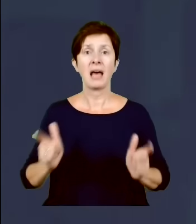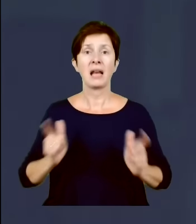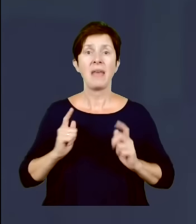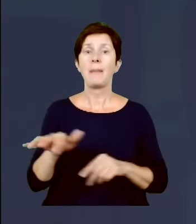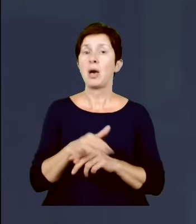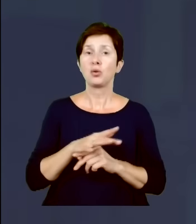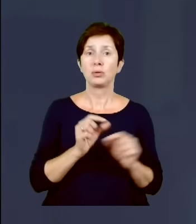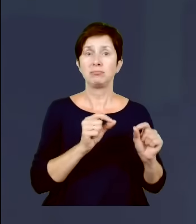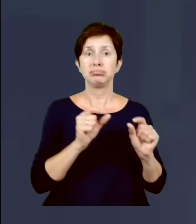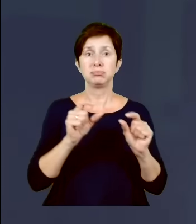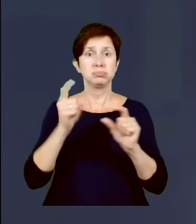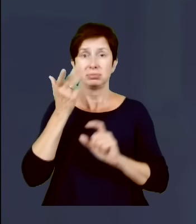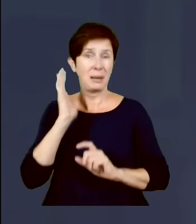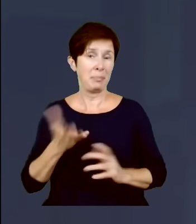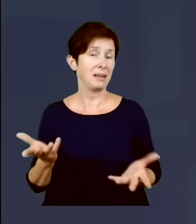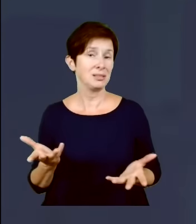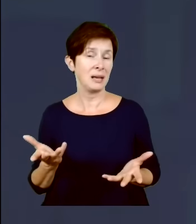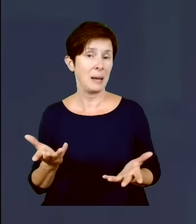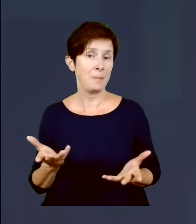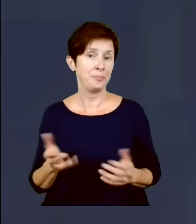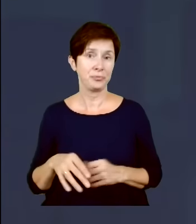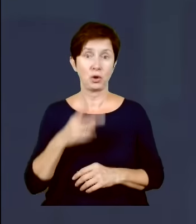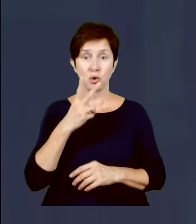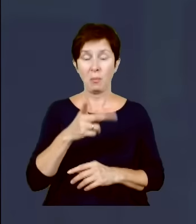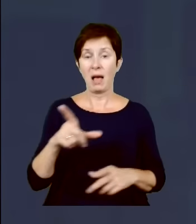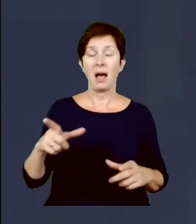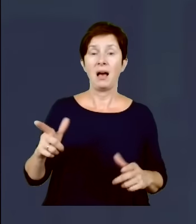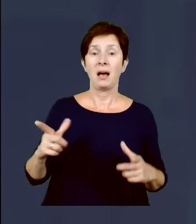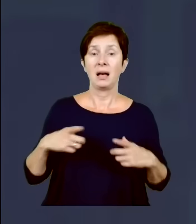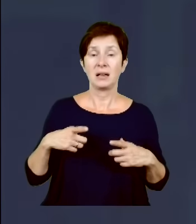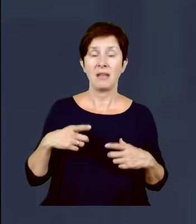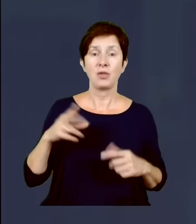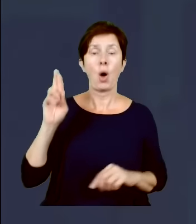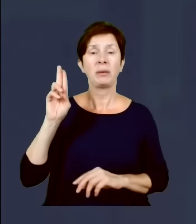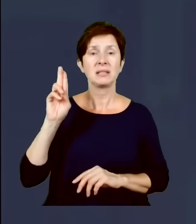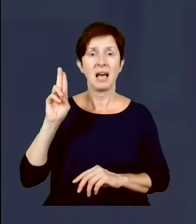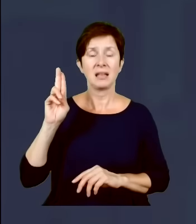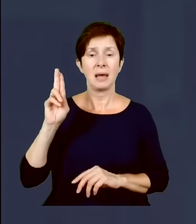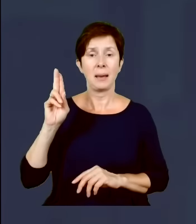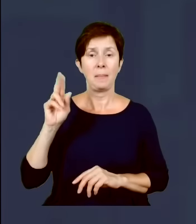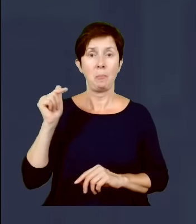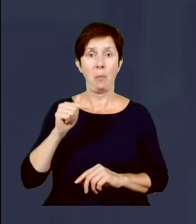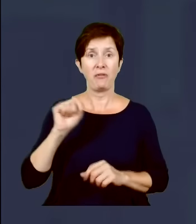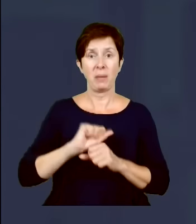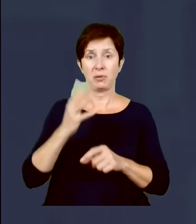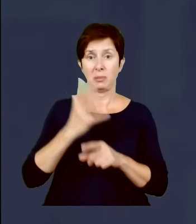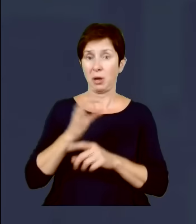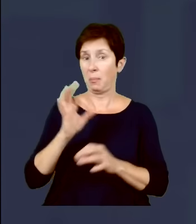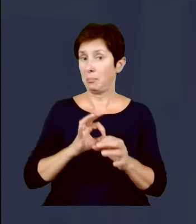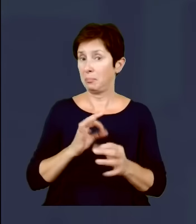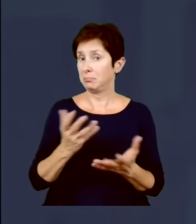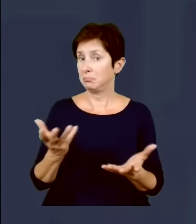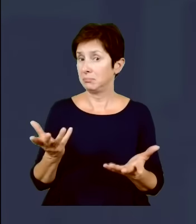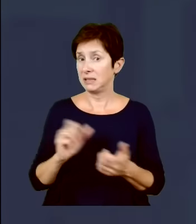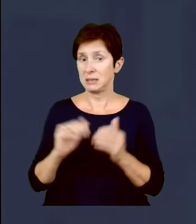która była obiecana zobaczą że ta renta wdowia która został ła obiecana miała być 50 jest jednak dużo